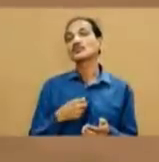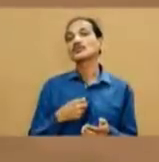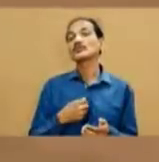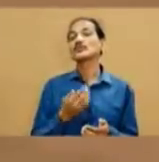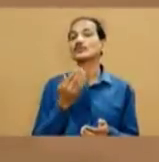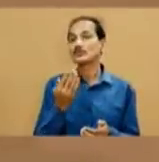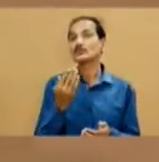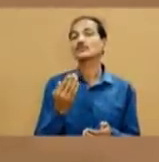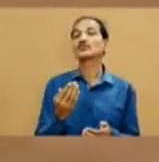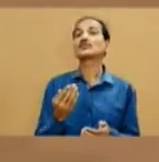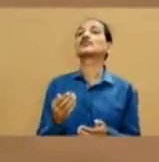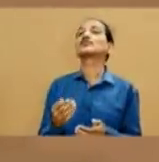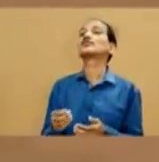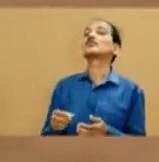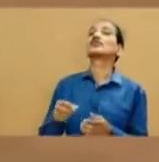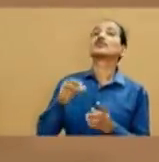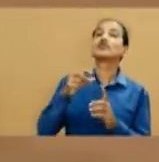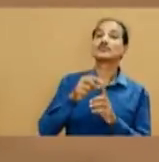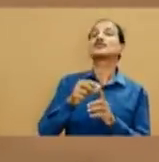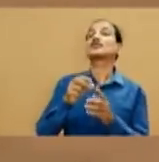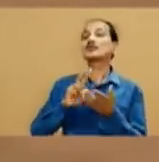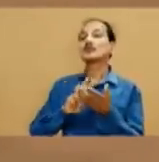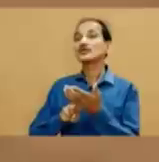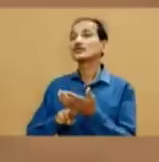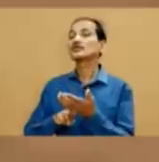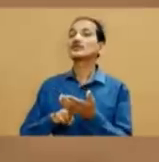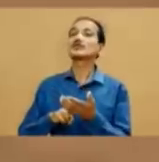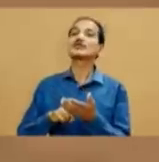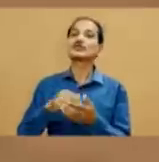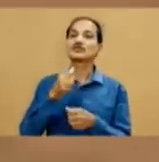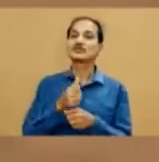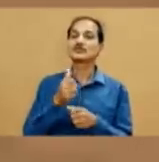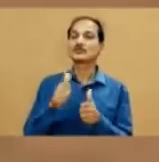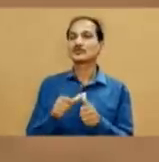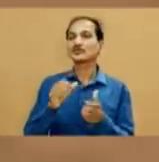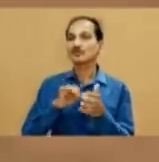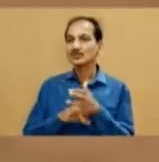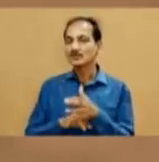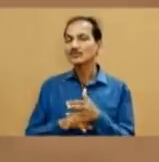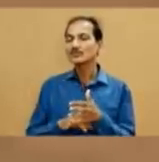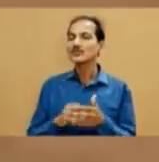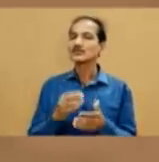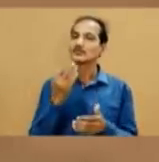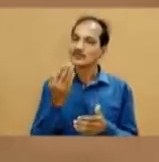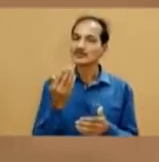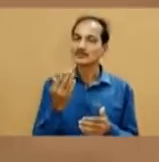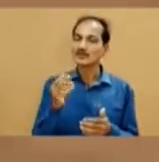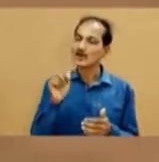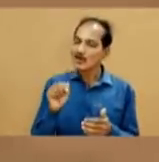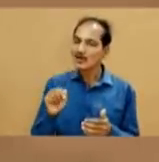ମିନିଷ୍ଟର, ଅନରେବଲ୍ ୟୁନିଅନ୍ ମିନିଷ୍ଟର ପେଟ୍ରୋଲିୟମ୍ ଆଣ୍ଡ ନ୍ୟାଚୁରାଲ ଗ୍ୟାସ୍, କି ଆମର ବର୍ତ୍ତମାନ ପେଟ୍ରୋଲ ଡିଜେଲ କି ଏଲ୍ପିଜିରେ ସର୍ଟେଜ୍